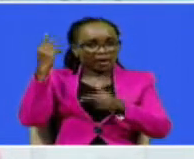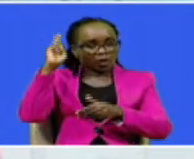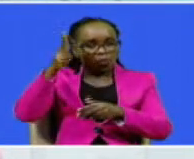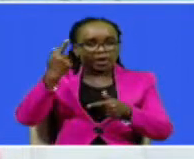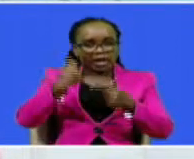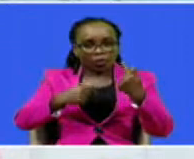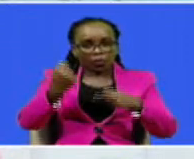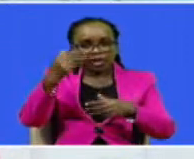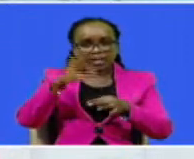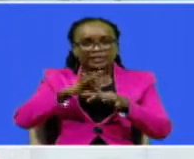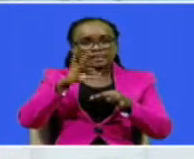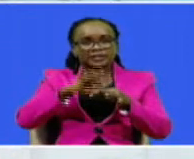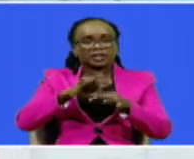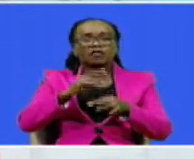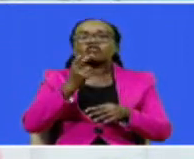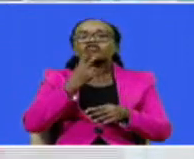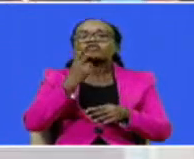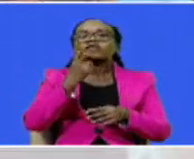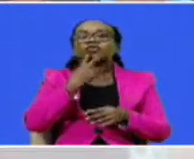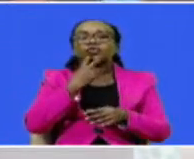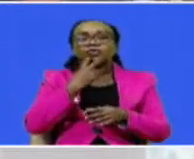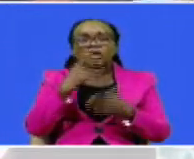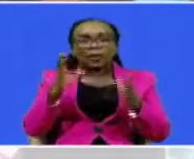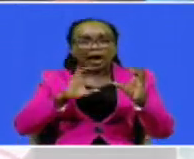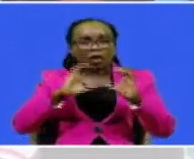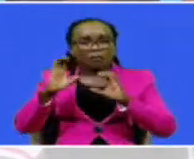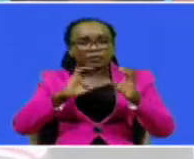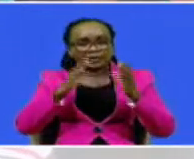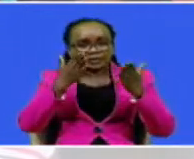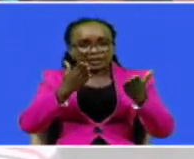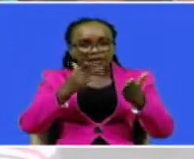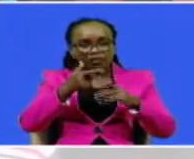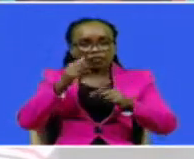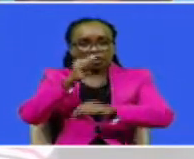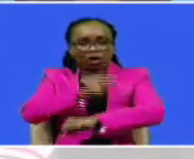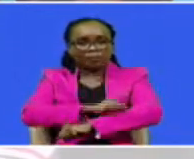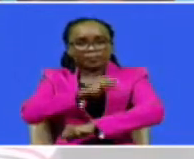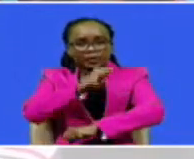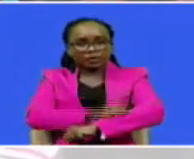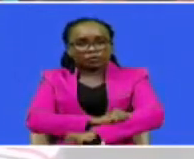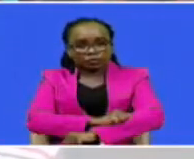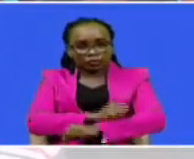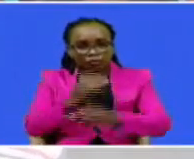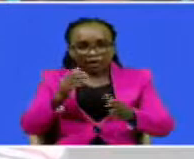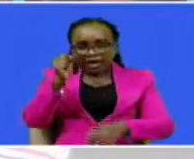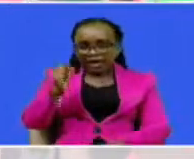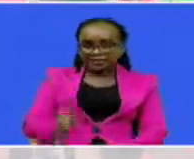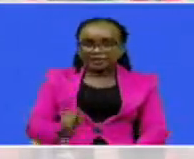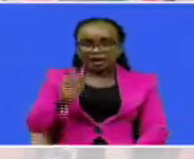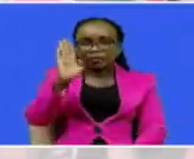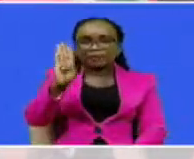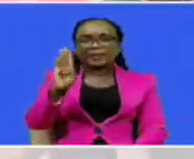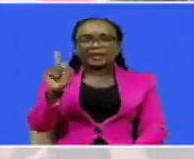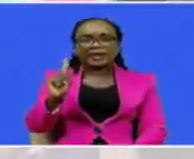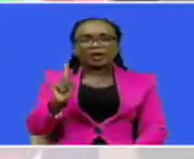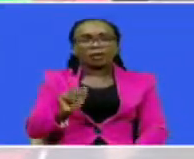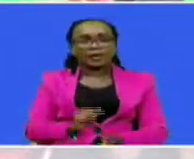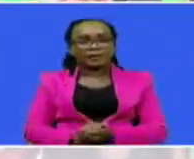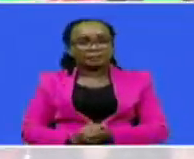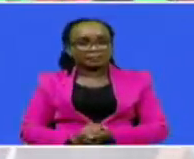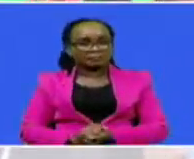kwenye uchaguzi wa siku ya Jumanne. Aliyezungumza haya katika shule ya Rock School mtaani South B hapa Nairobi.